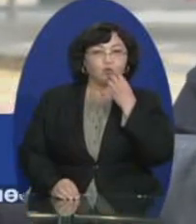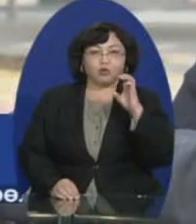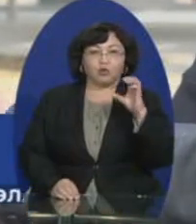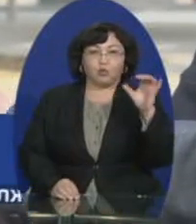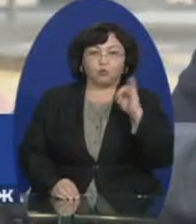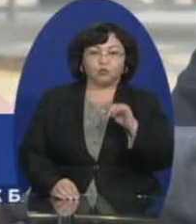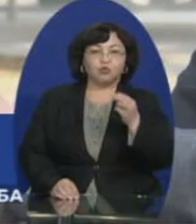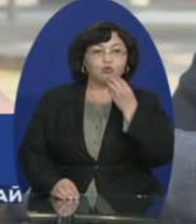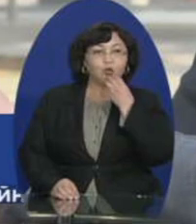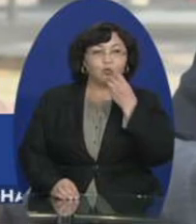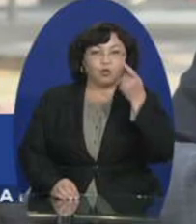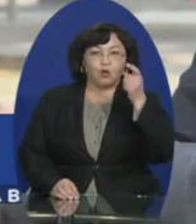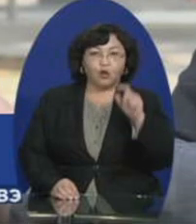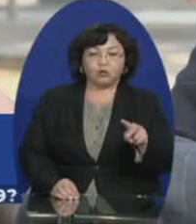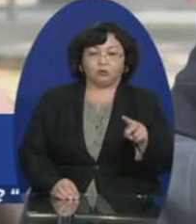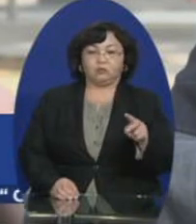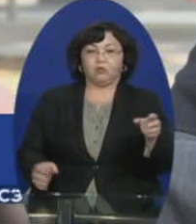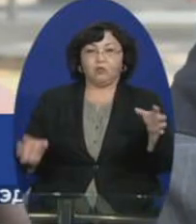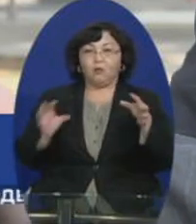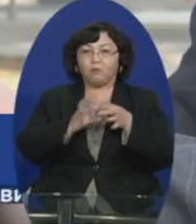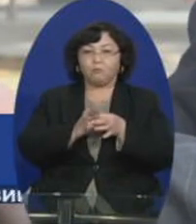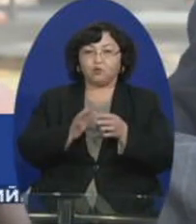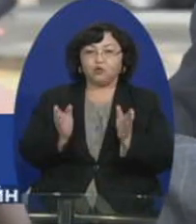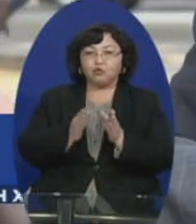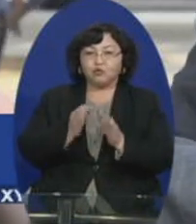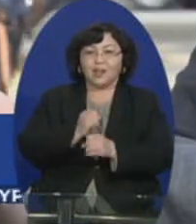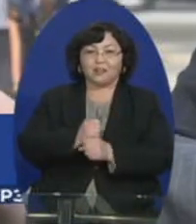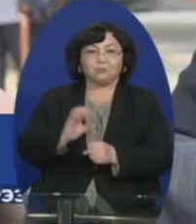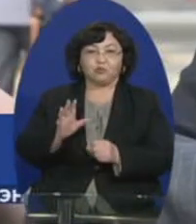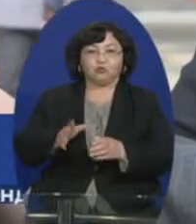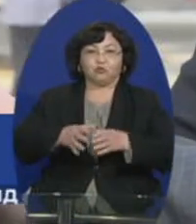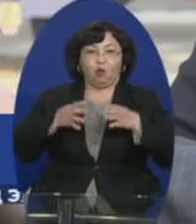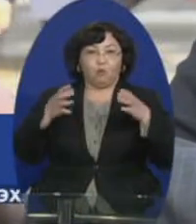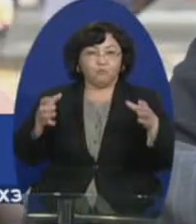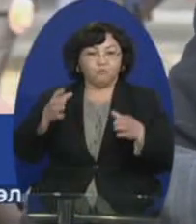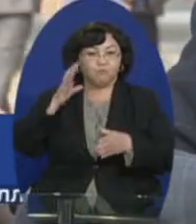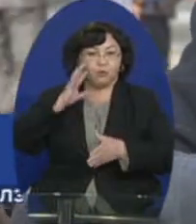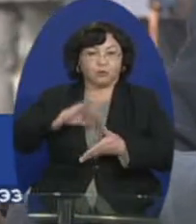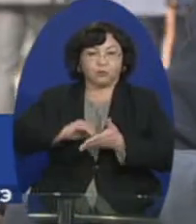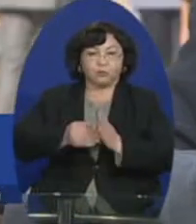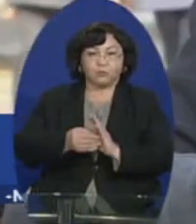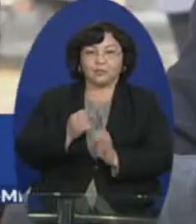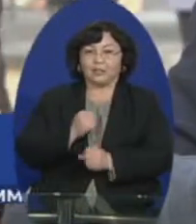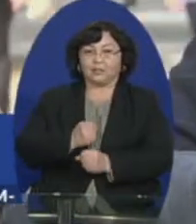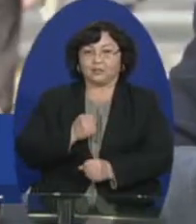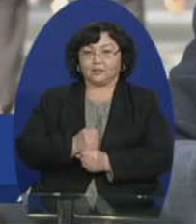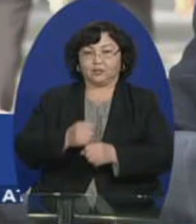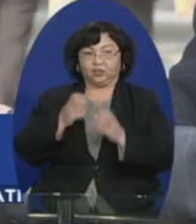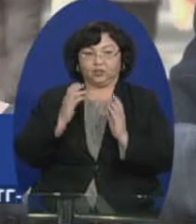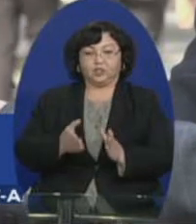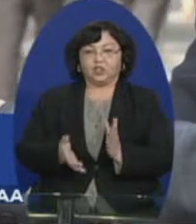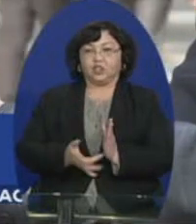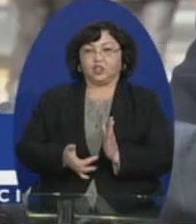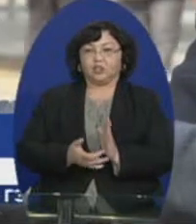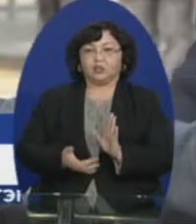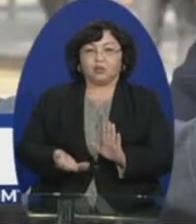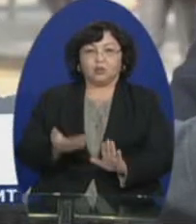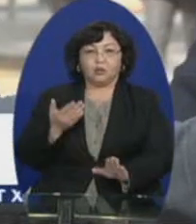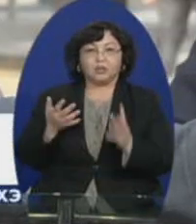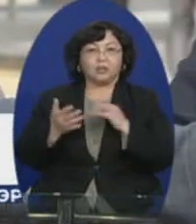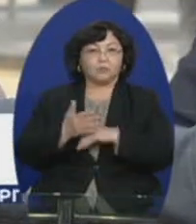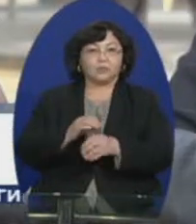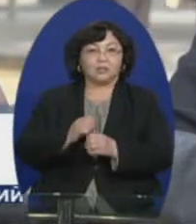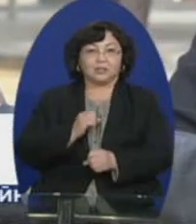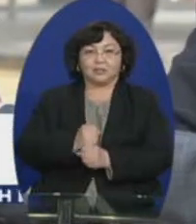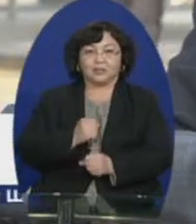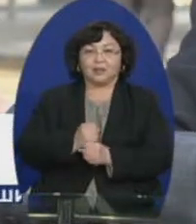хэлбэрээр биш ер нь том бодлогын хэмжээнд нь шийдэх. За тэр том бодлого гэдэг нь өөрөө одоо шинэ технологийн шийдлүүд байна. Агаар